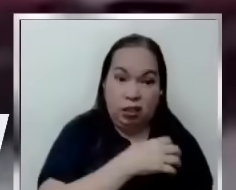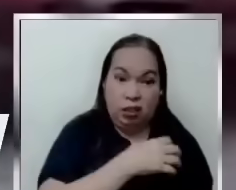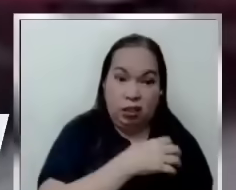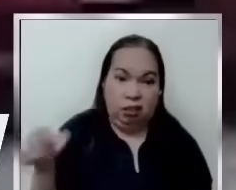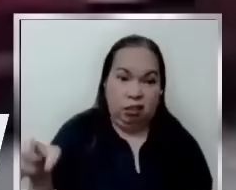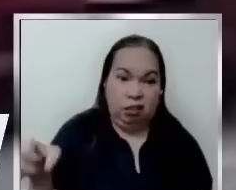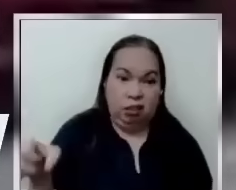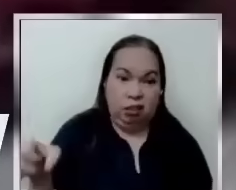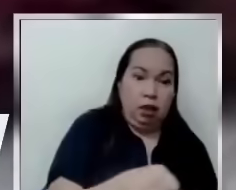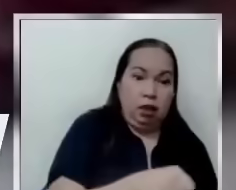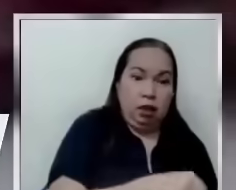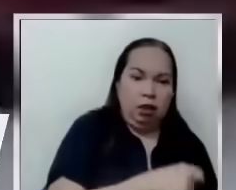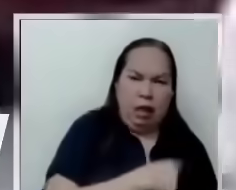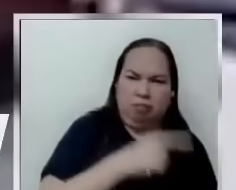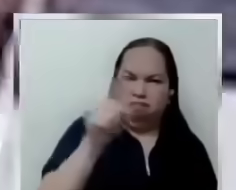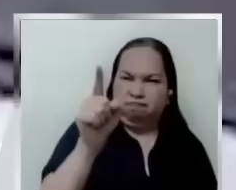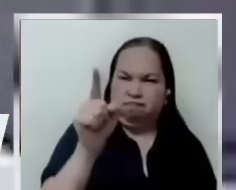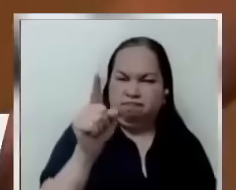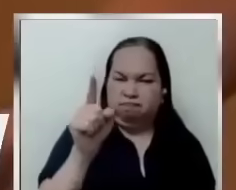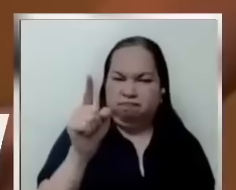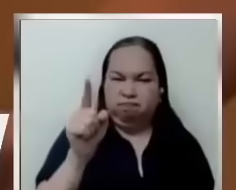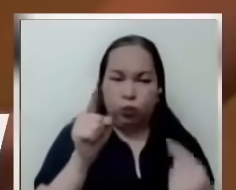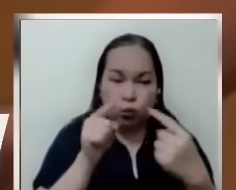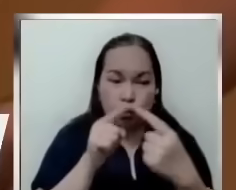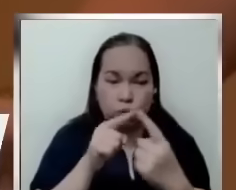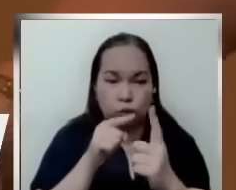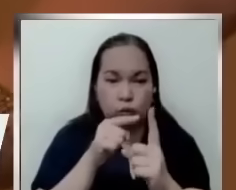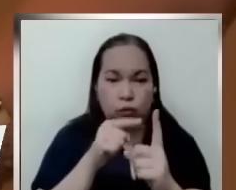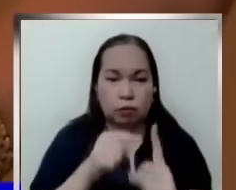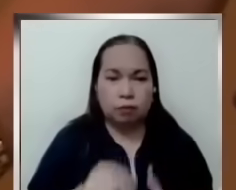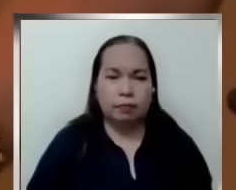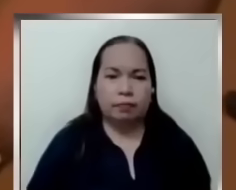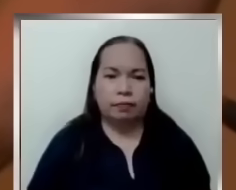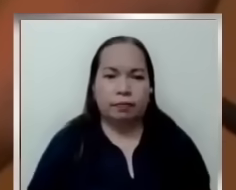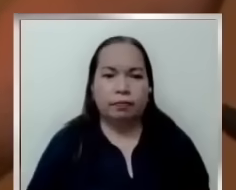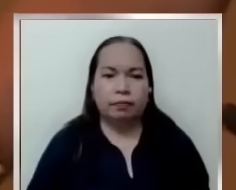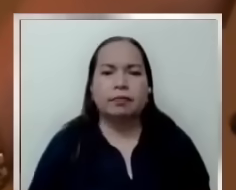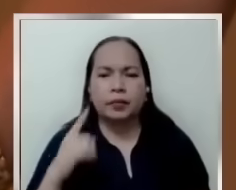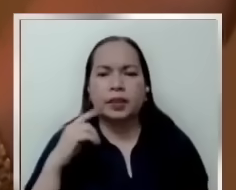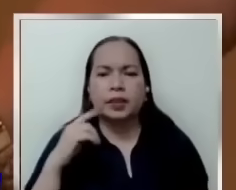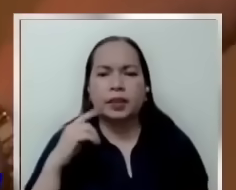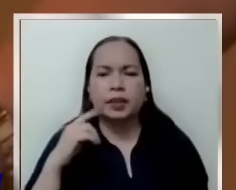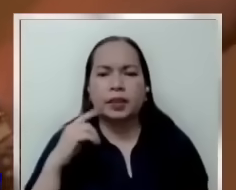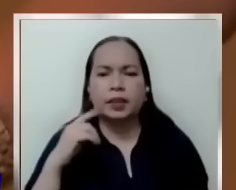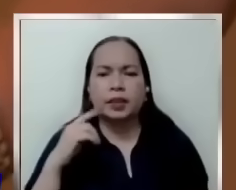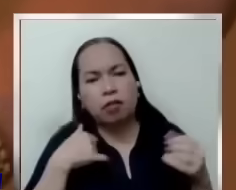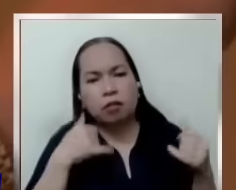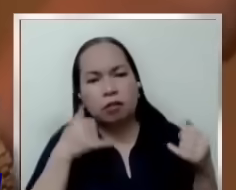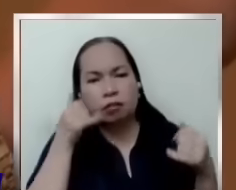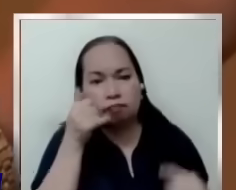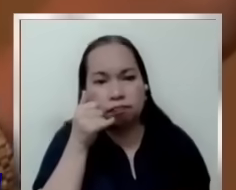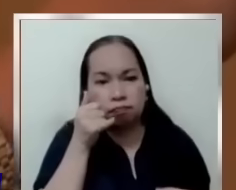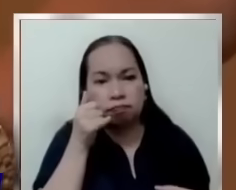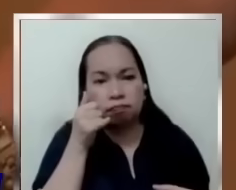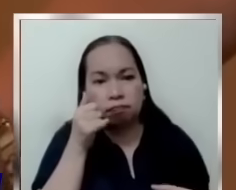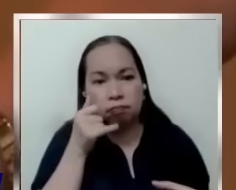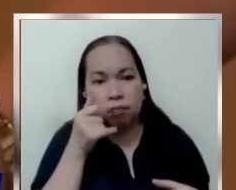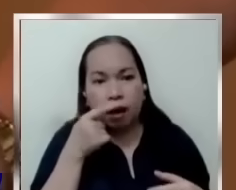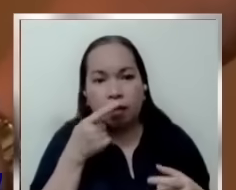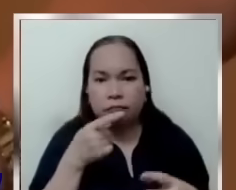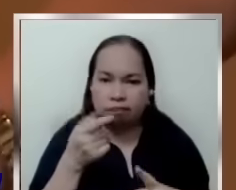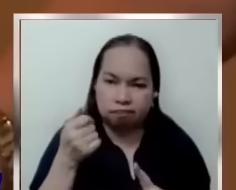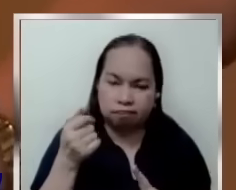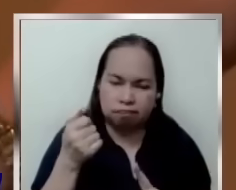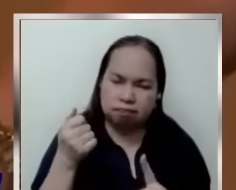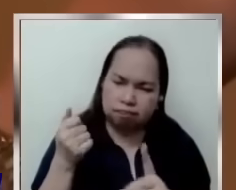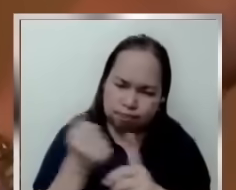ni Gonzalez ang siklista. Ang lumalabas is that meron pa palang iba pang pananakit na ginawa itong si Mr.